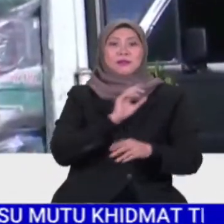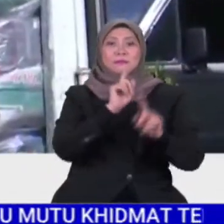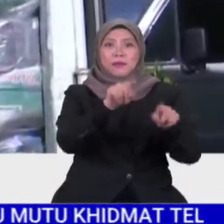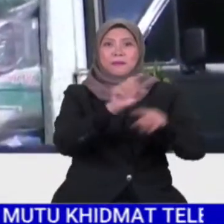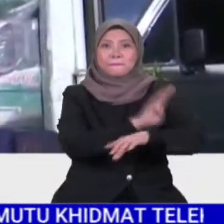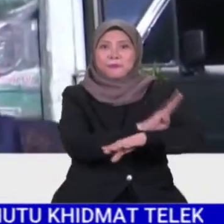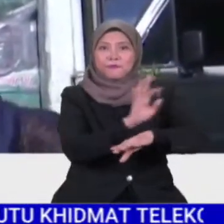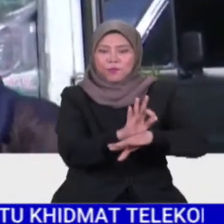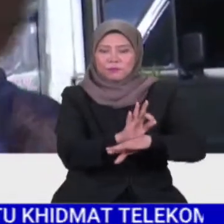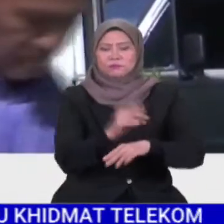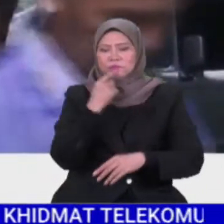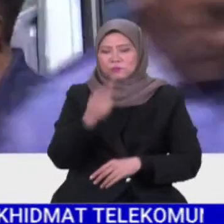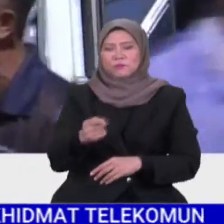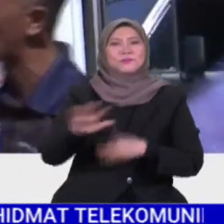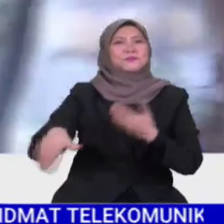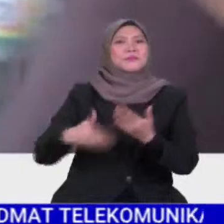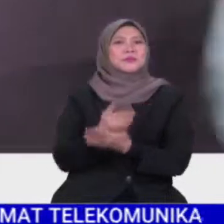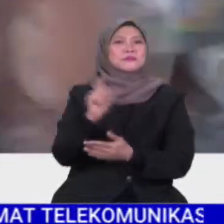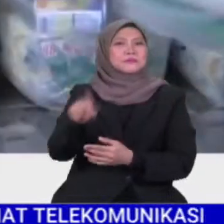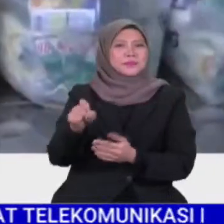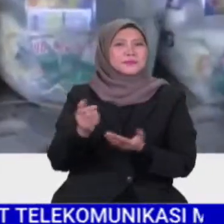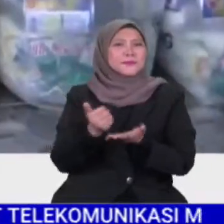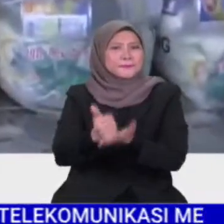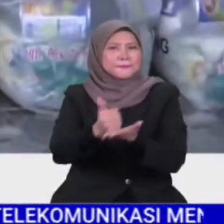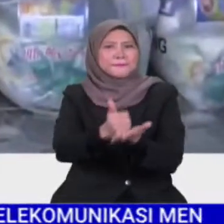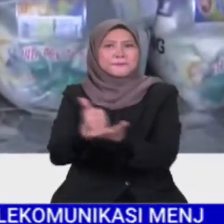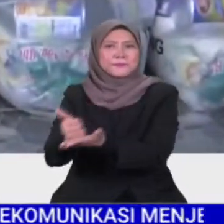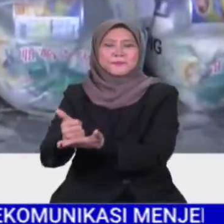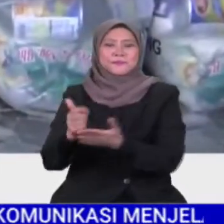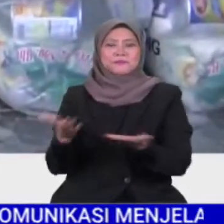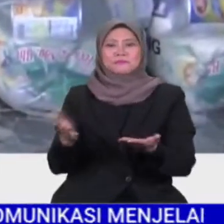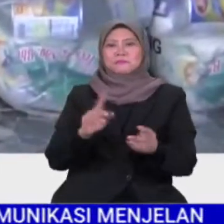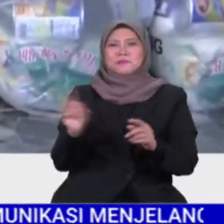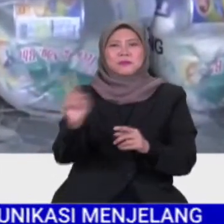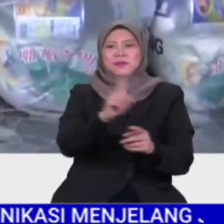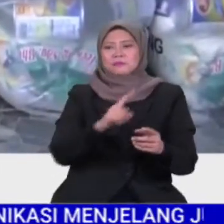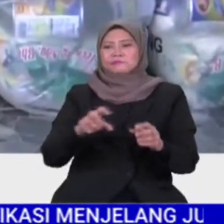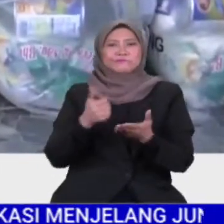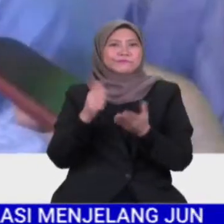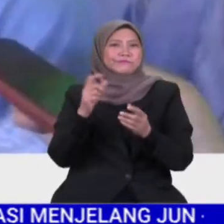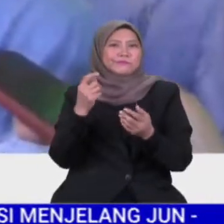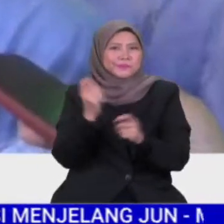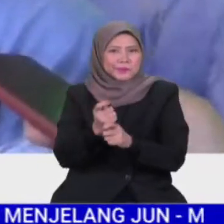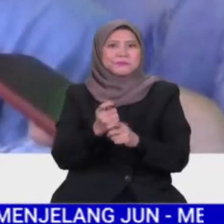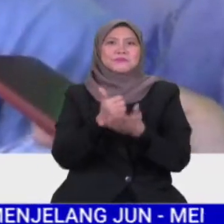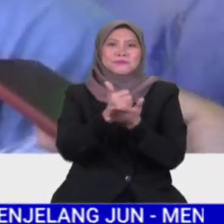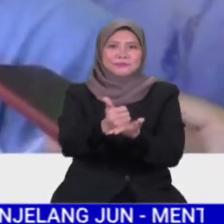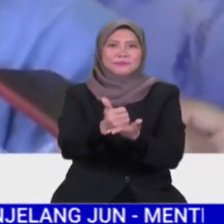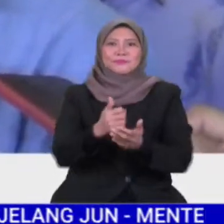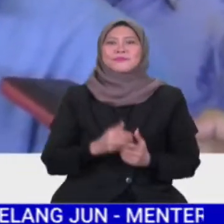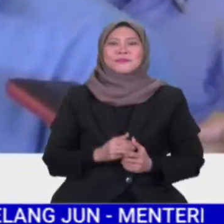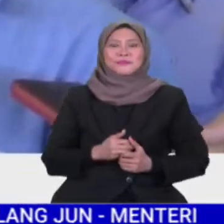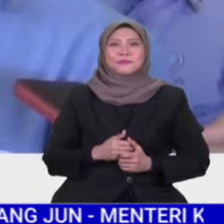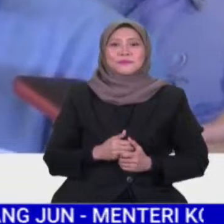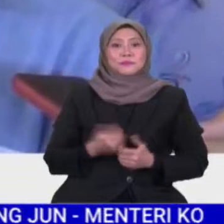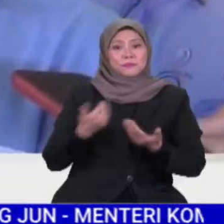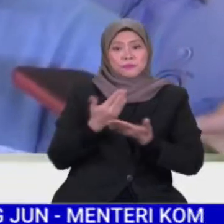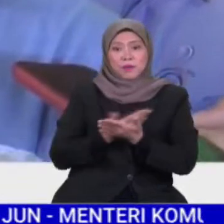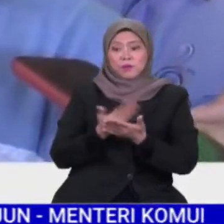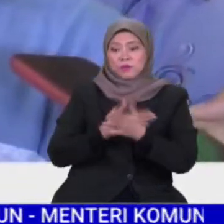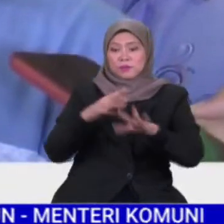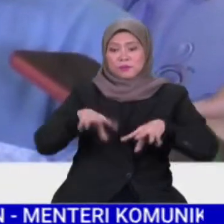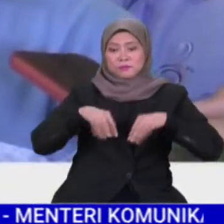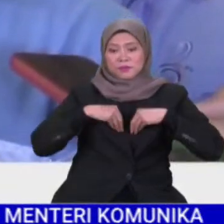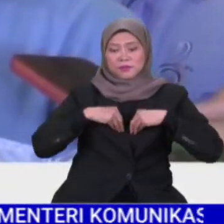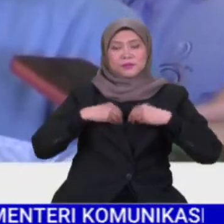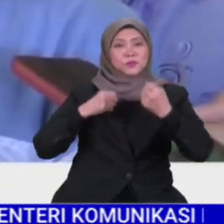pihak berkaitan agar terus mendampingi rakyat tanpa mengira di mana mereka berada. Setakat ini kita baru menerima sumbangan